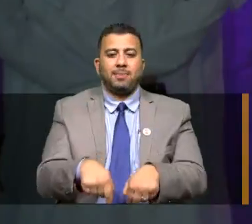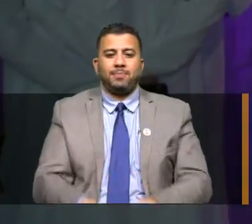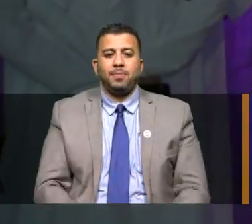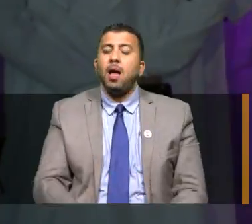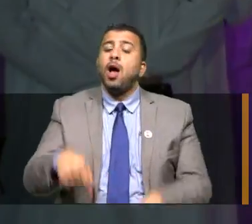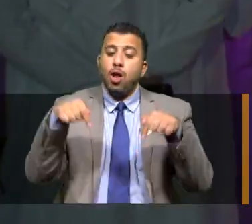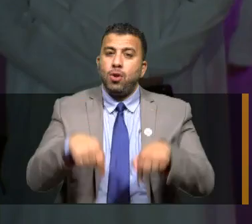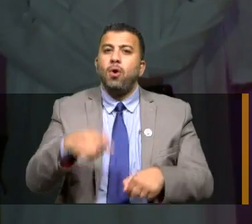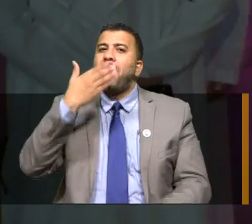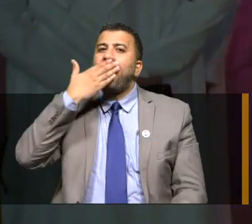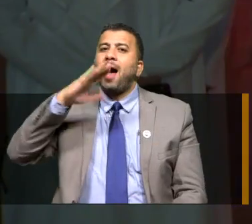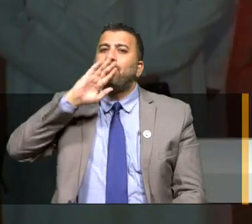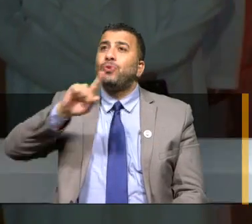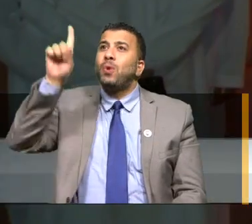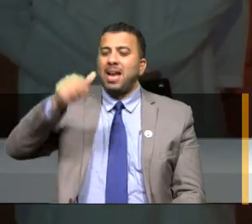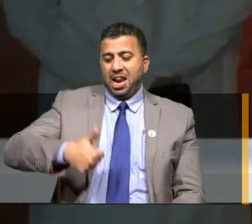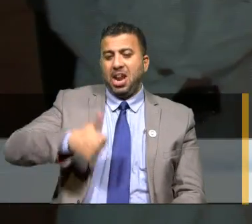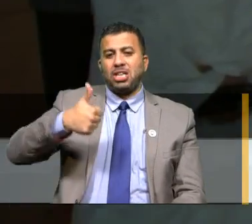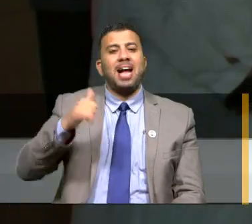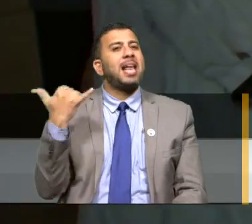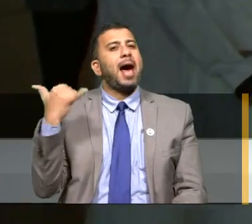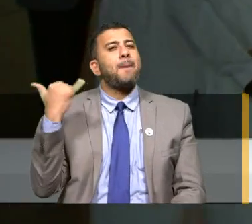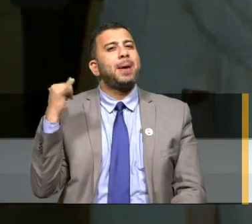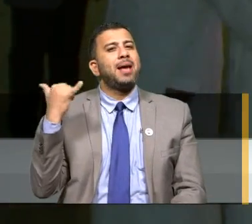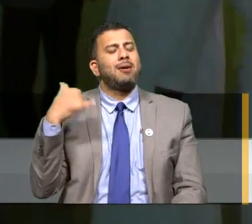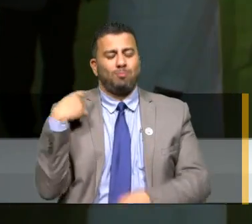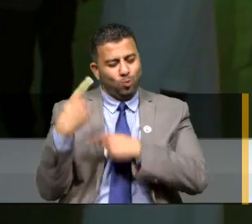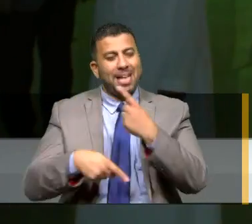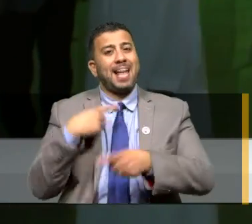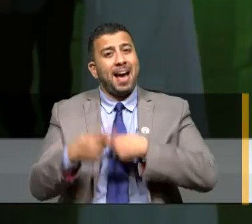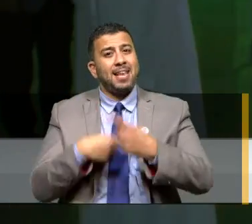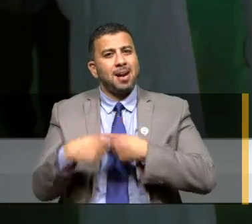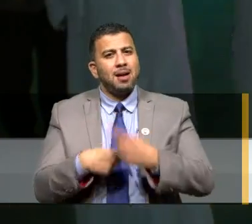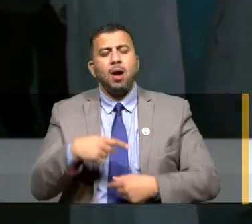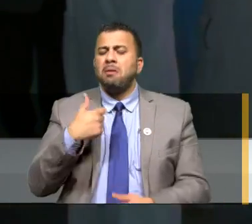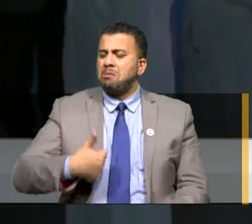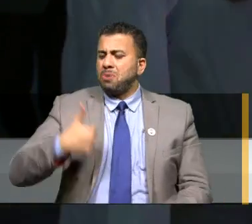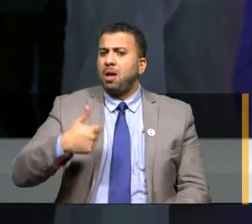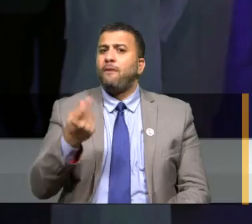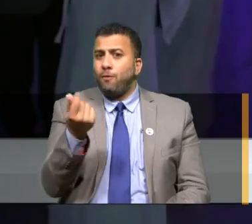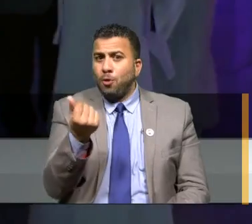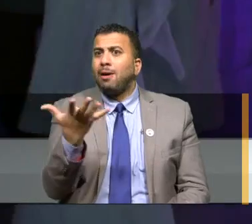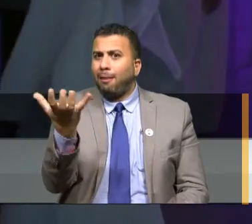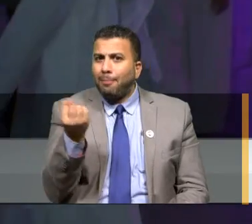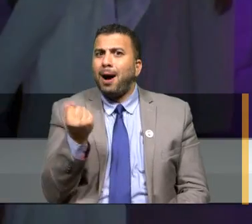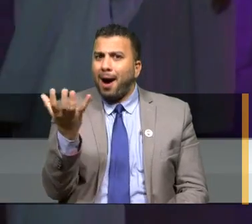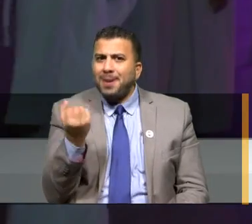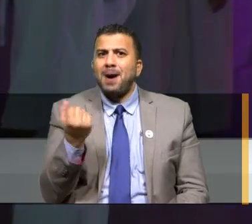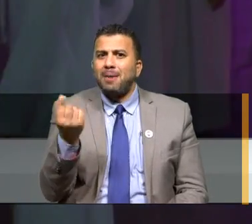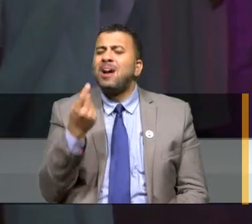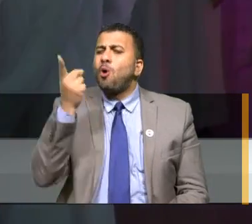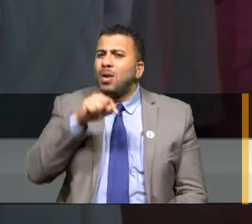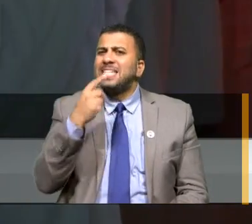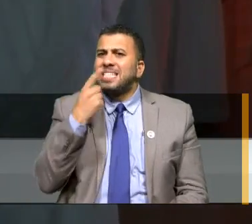اليوم الحمد لله نجاحات العربية متتالية تحقق الحمد لله أرباح في كل سنة